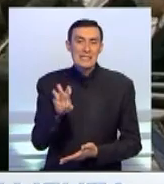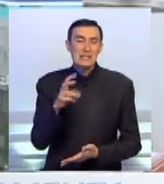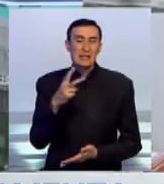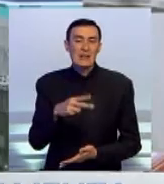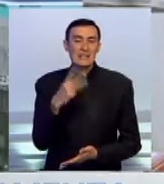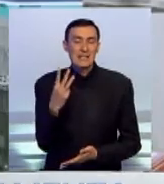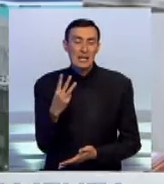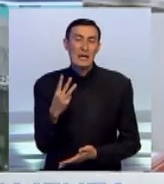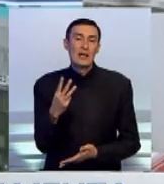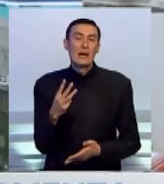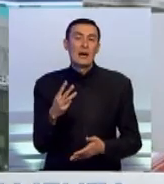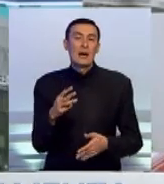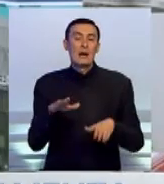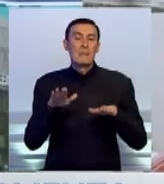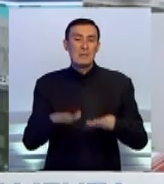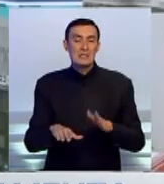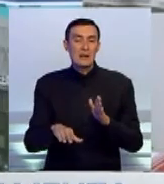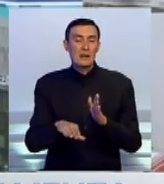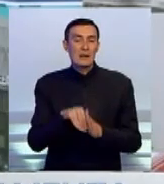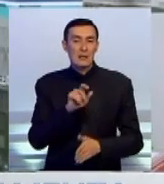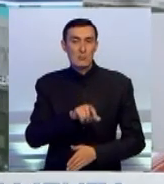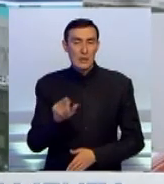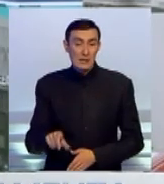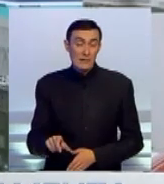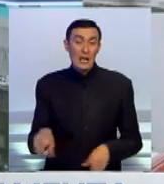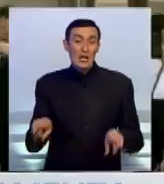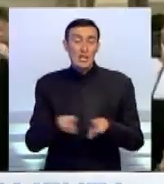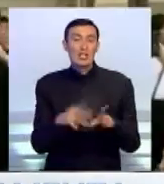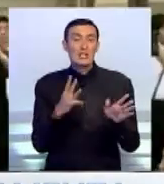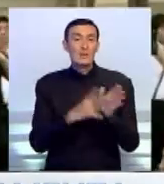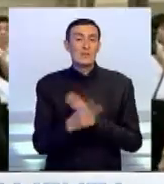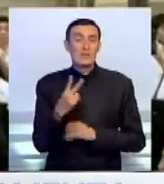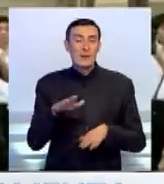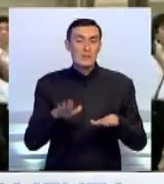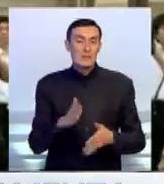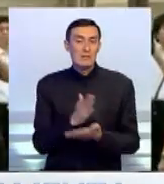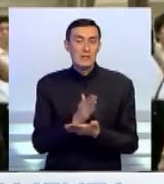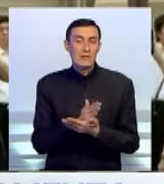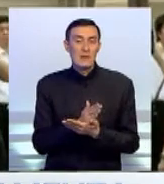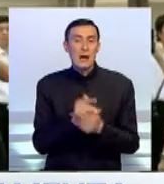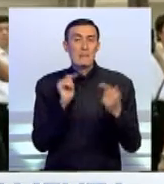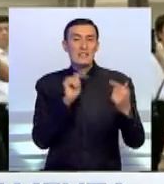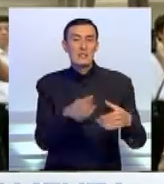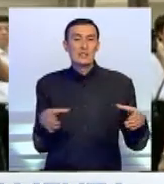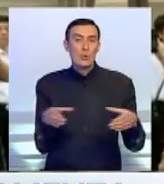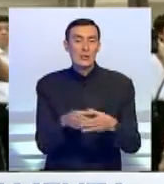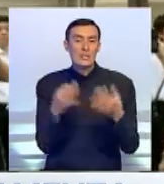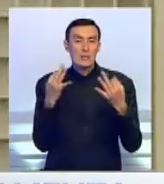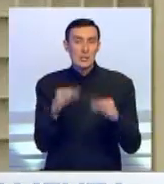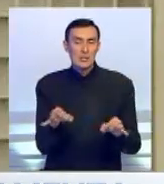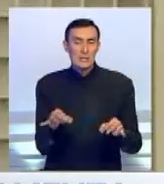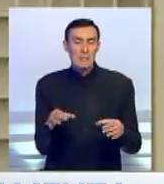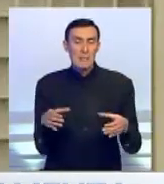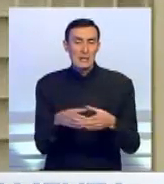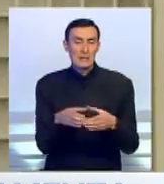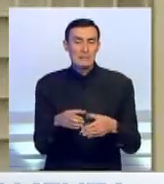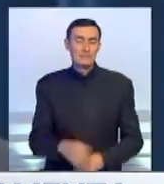из 475 депутатских кресел. Еще 92 места у ведущей оппозиционной демократической